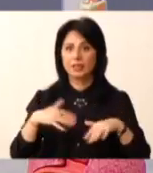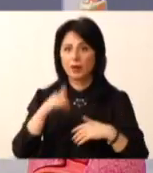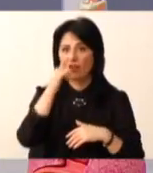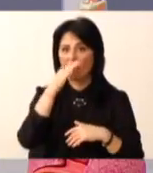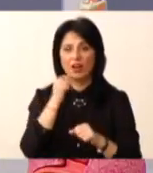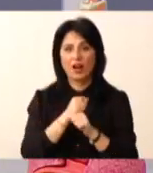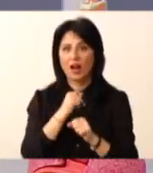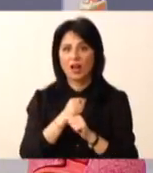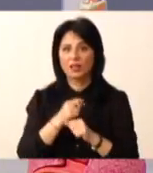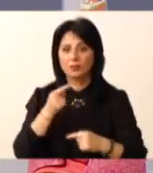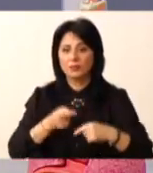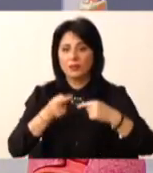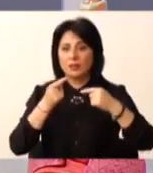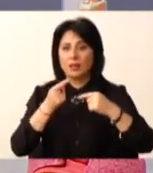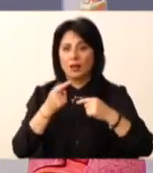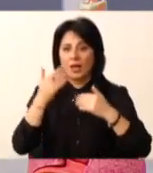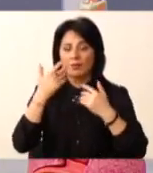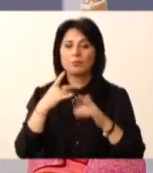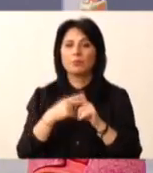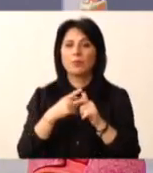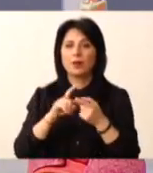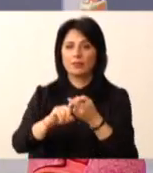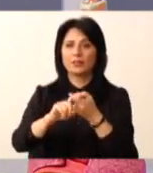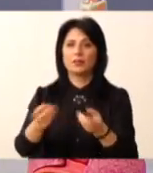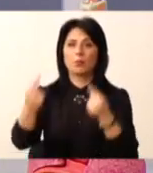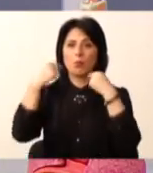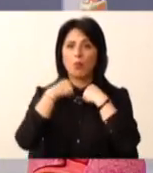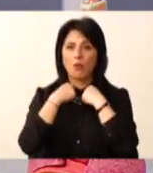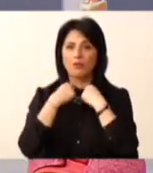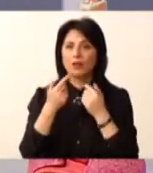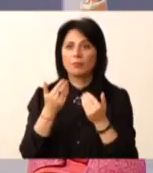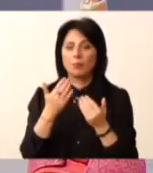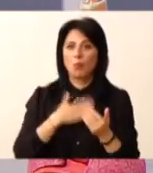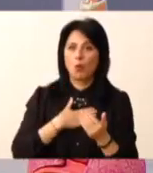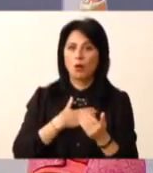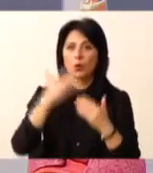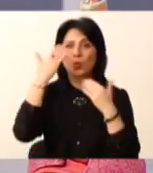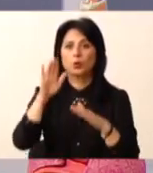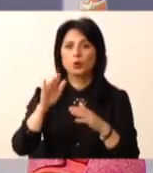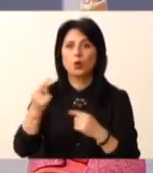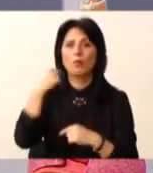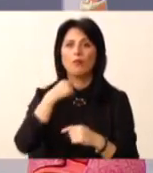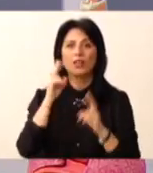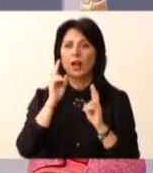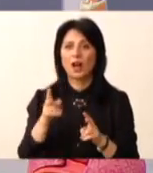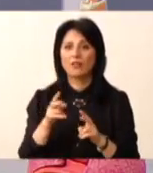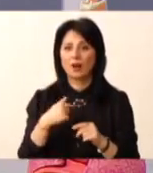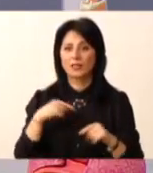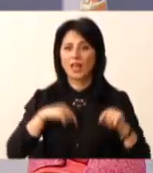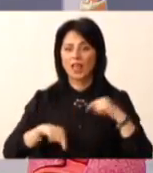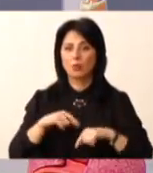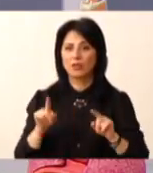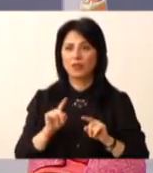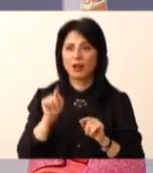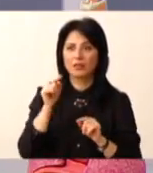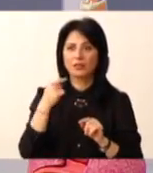ვერ ახერხებს განსხვავებას უცხო სხეულს და საკუთარ სხეულს შორის. და ამ შემთხვევაში იმუნურ სისტემას ეჩვენება, რომ